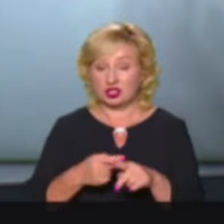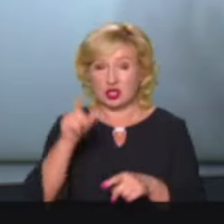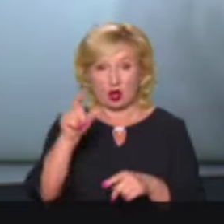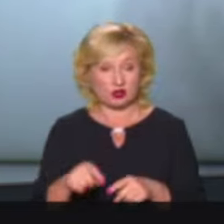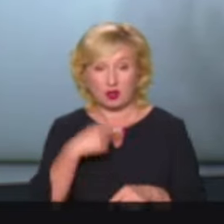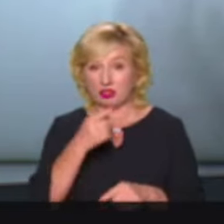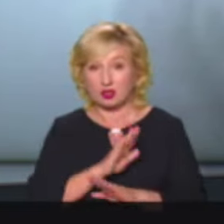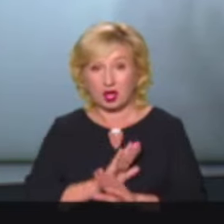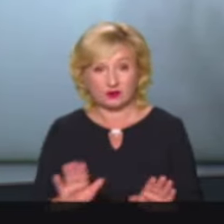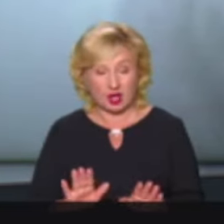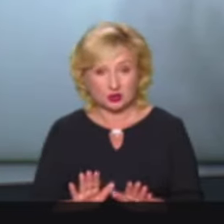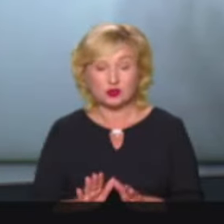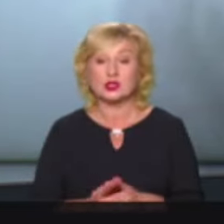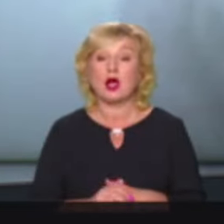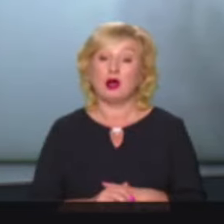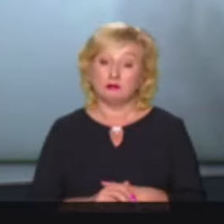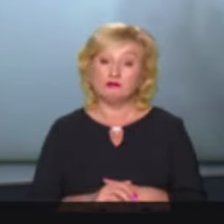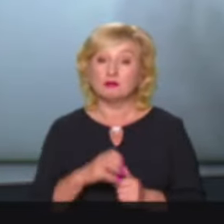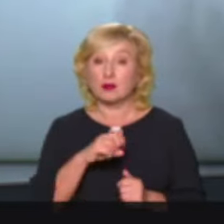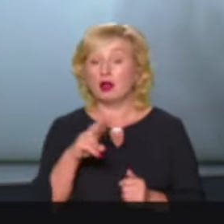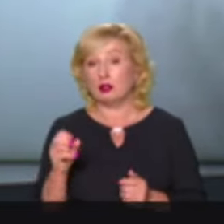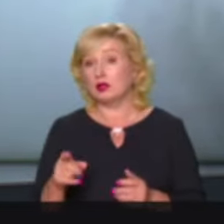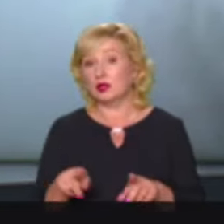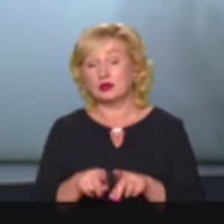цієї особи не вказується, але там не так багато людей було.